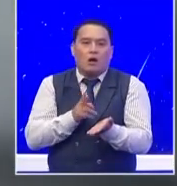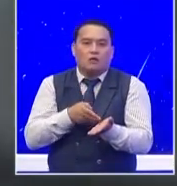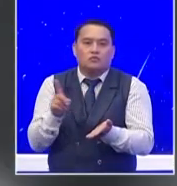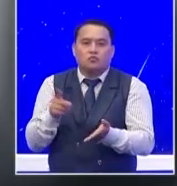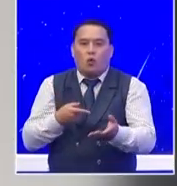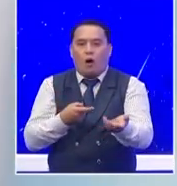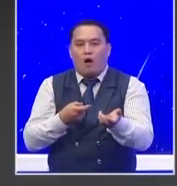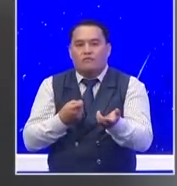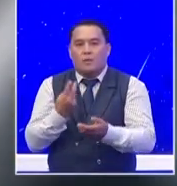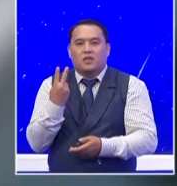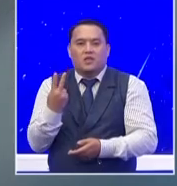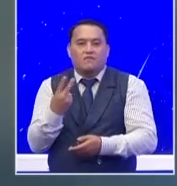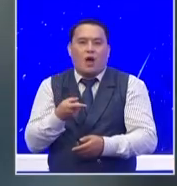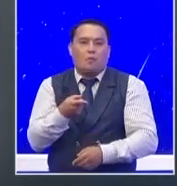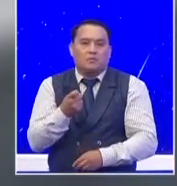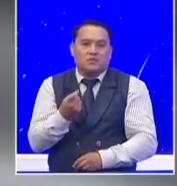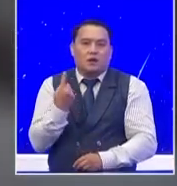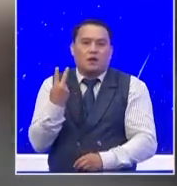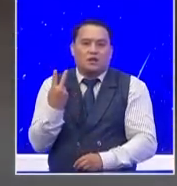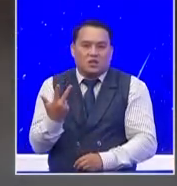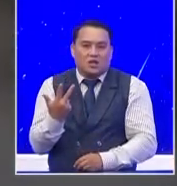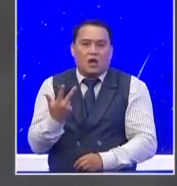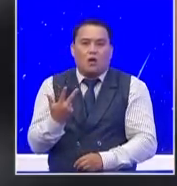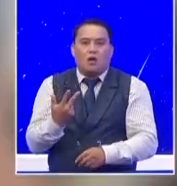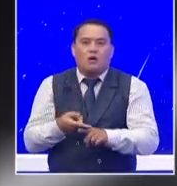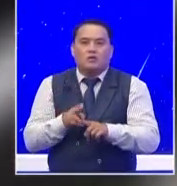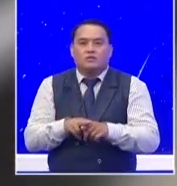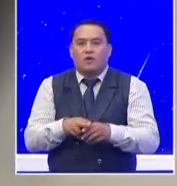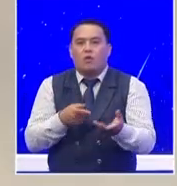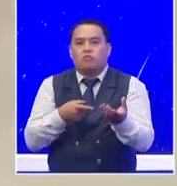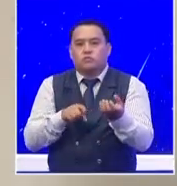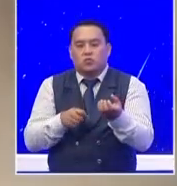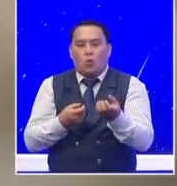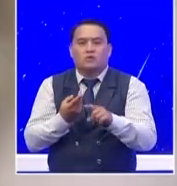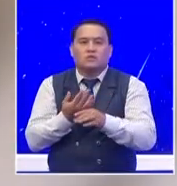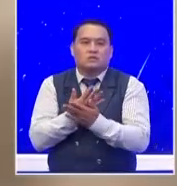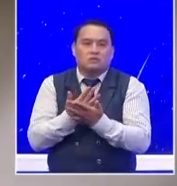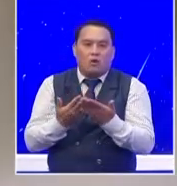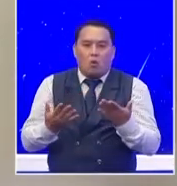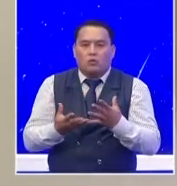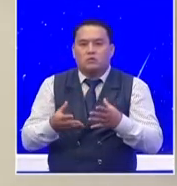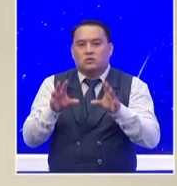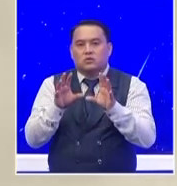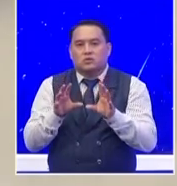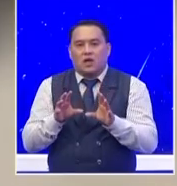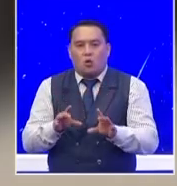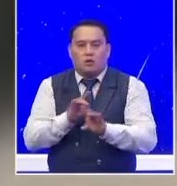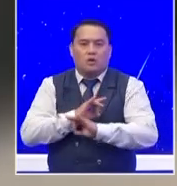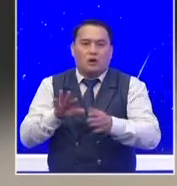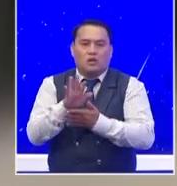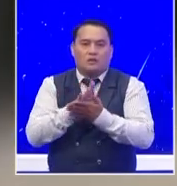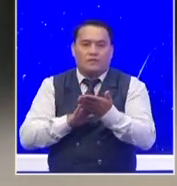том числе 2 автомата, 3 пистолета, приспособления для бесшумной стрельбы, а также боеприпасы, сообщает закон.кз.